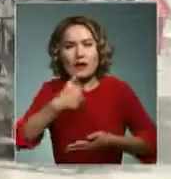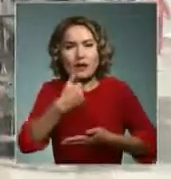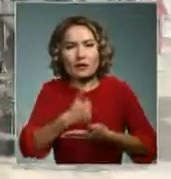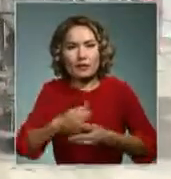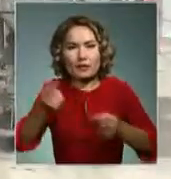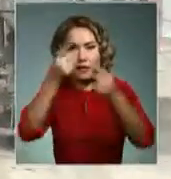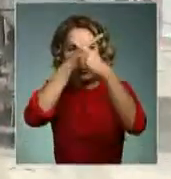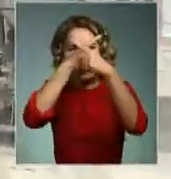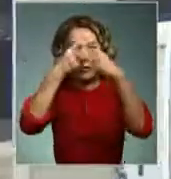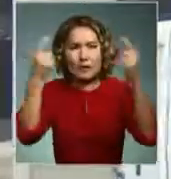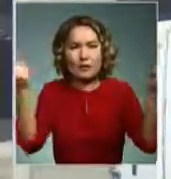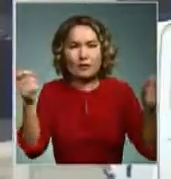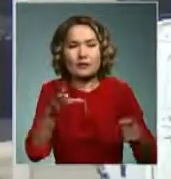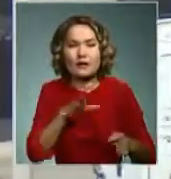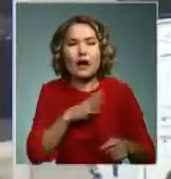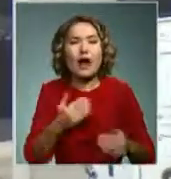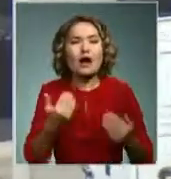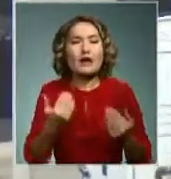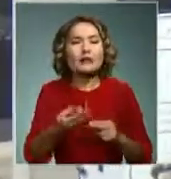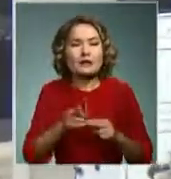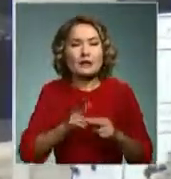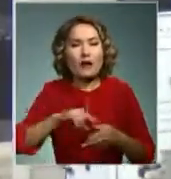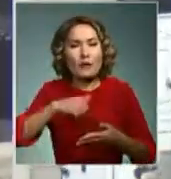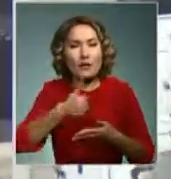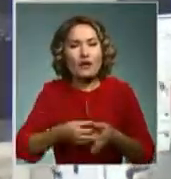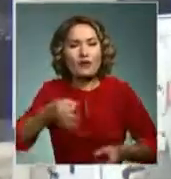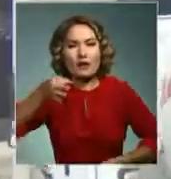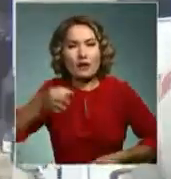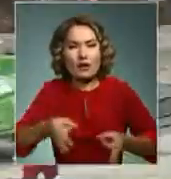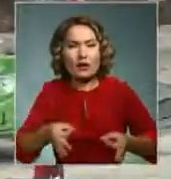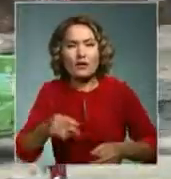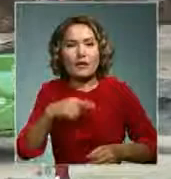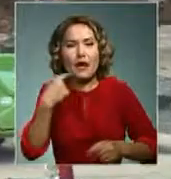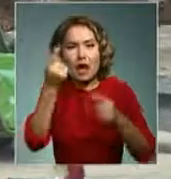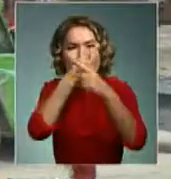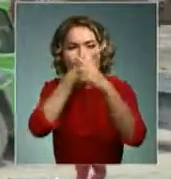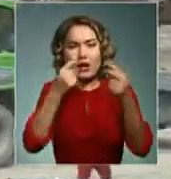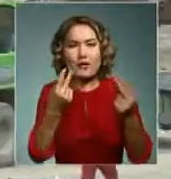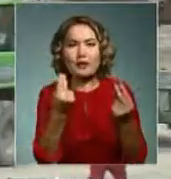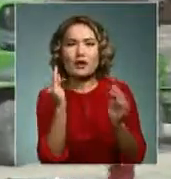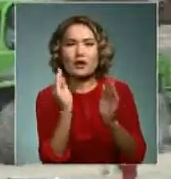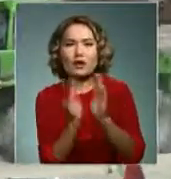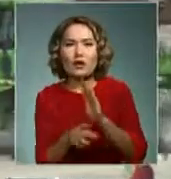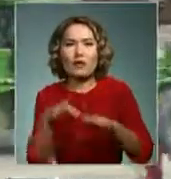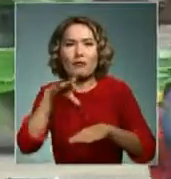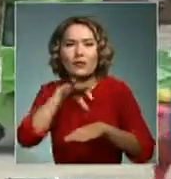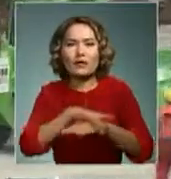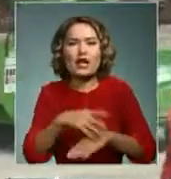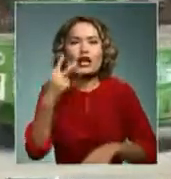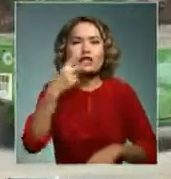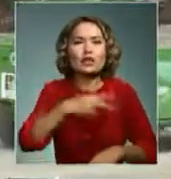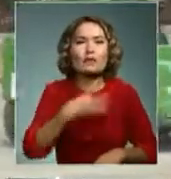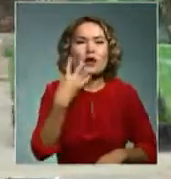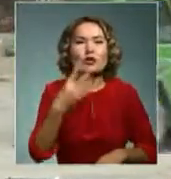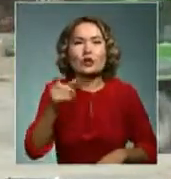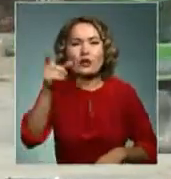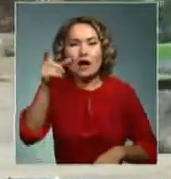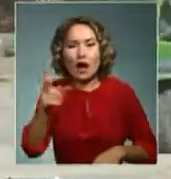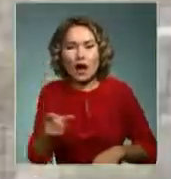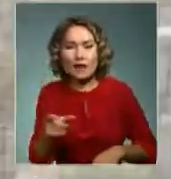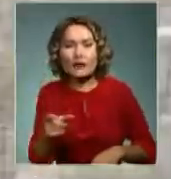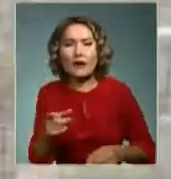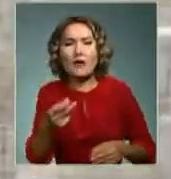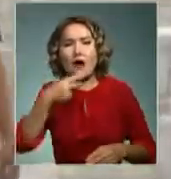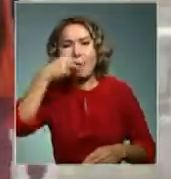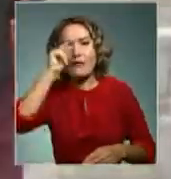агенттігінің төрағасы Қайрат Қожамжаров мәлімдеді. Сала басшысының айтуынша, дәл осы жемқорлық дерегіне байланысты 24 адам жауапқа тартылмақ. Айта